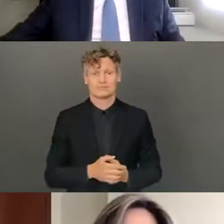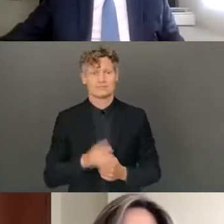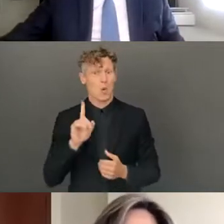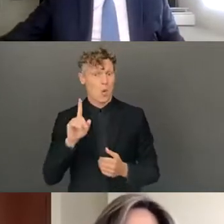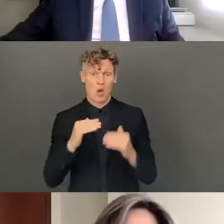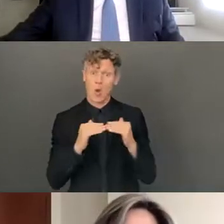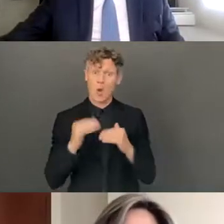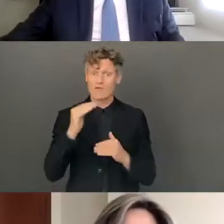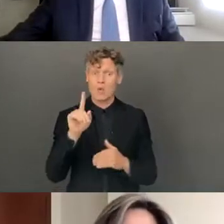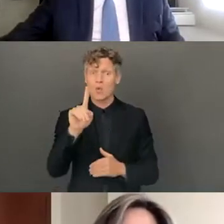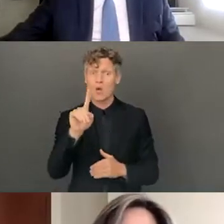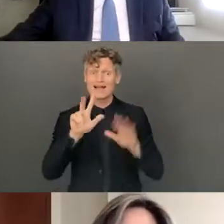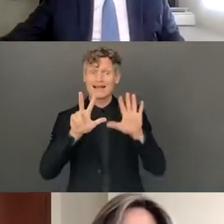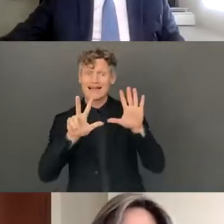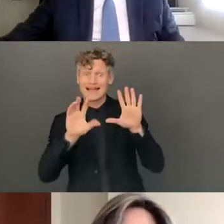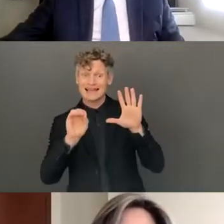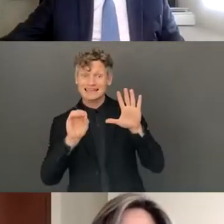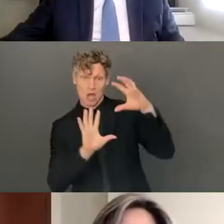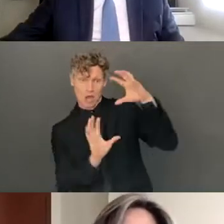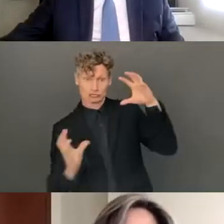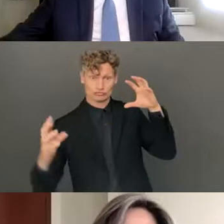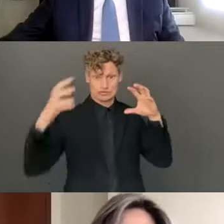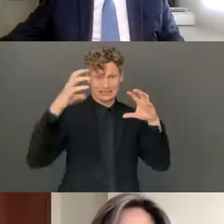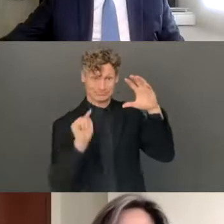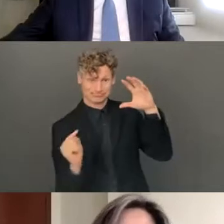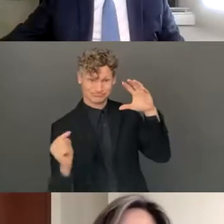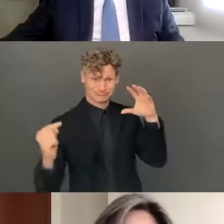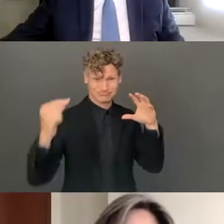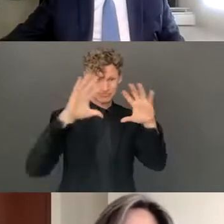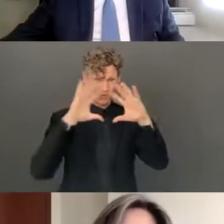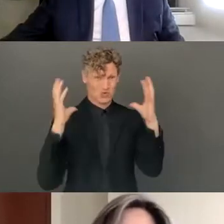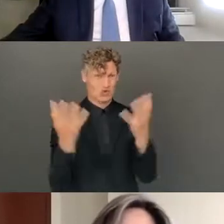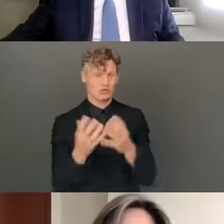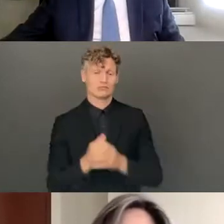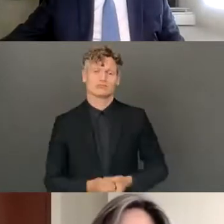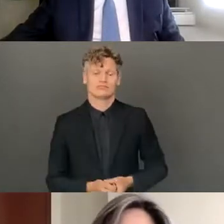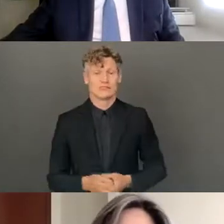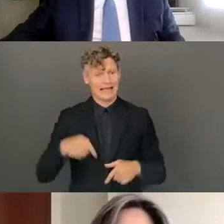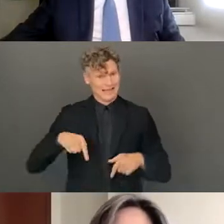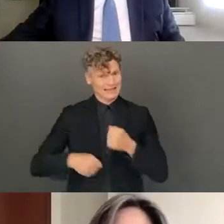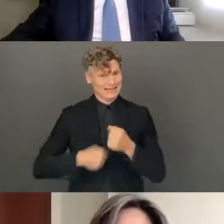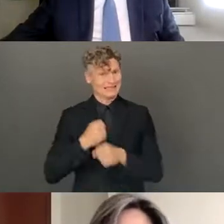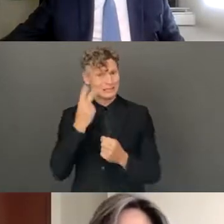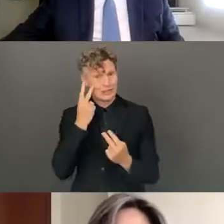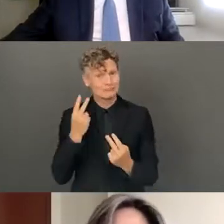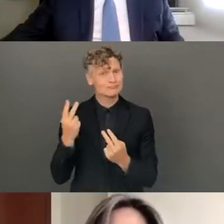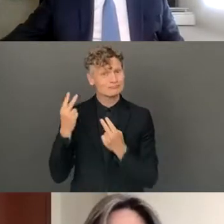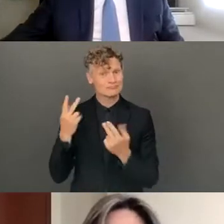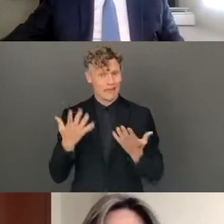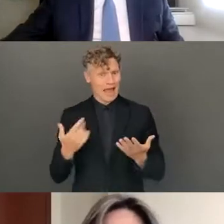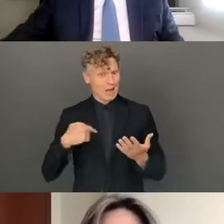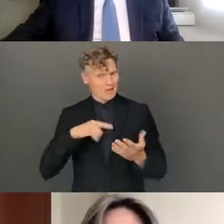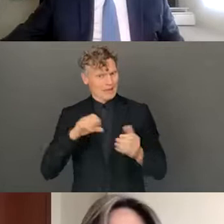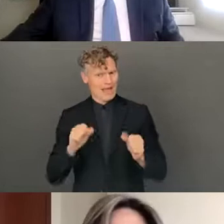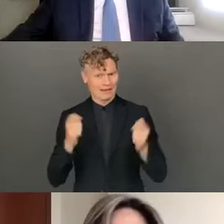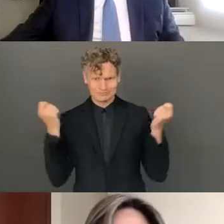dans plus de 180 pays à travers le monde. Nous avons des choses à célébrer cette année quand même. Nous